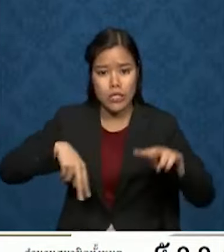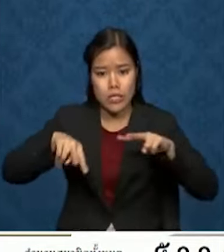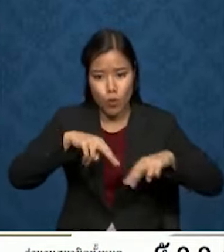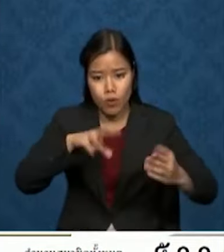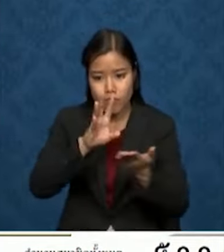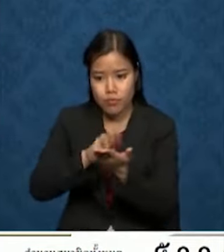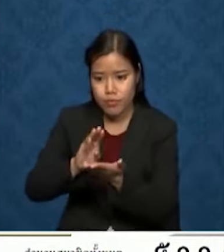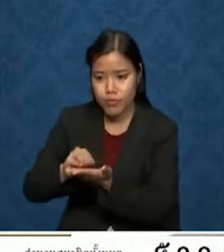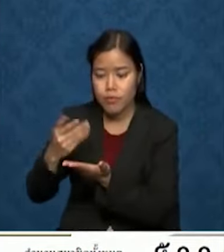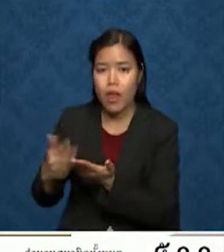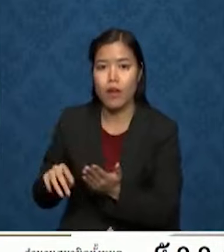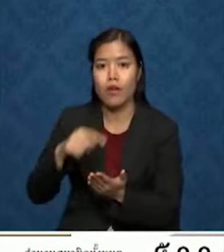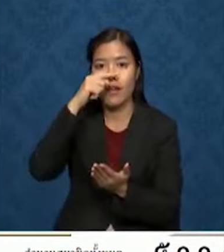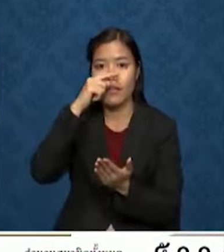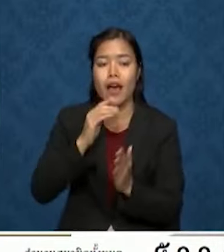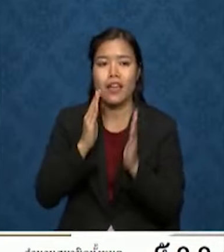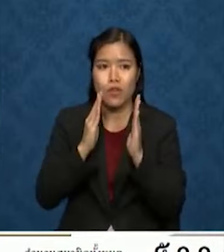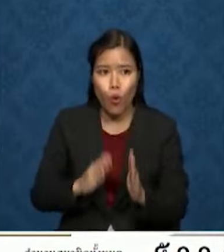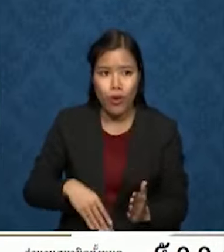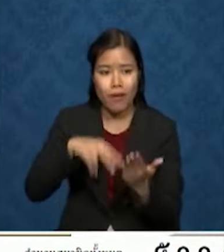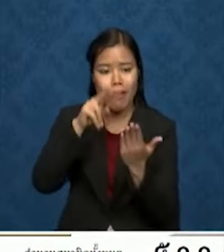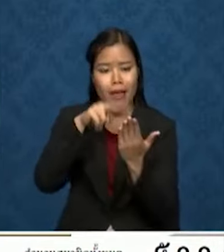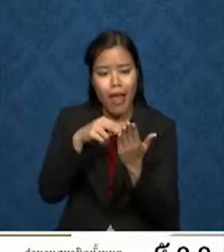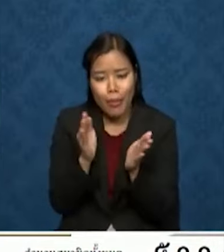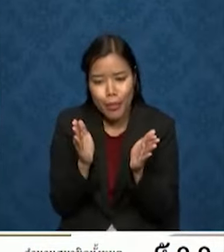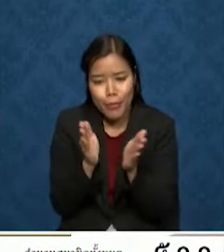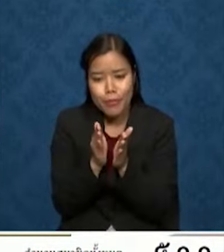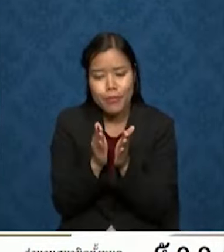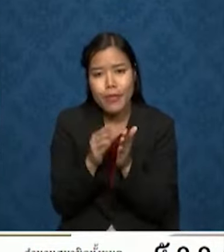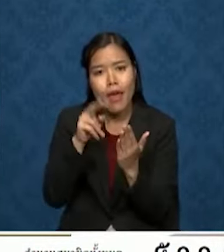ววคนไทยเรื่องของการอ่านสั้นมาก